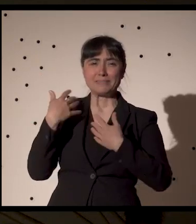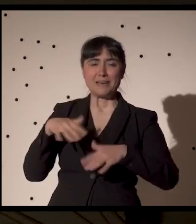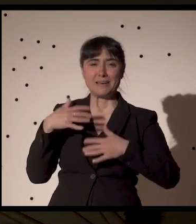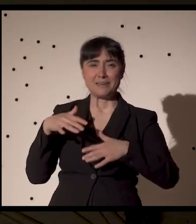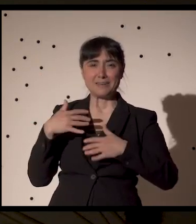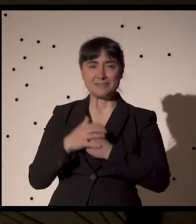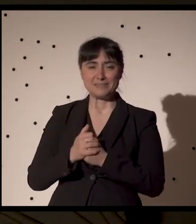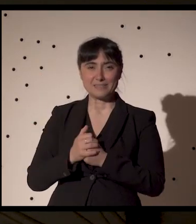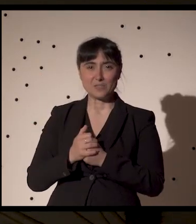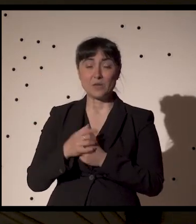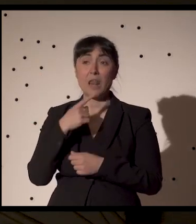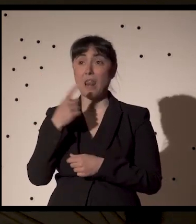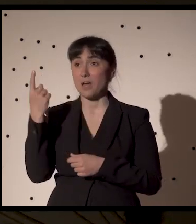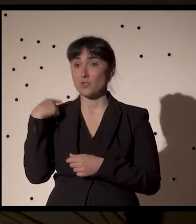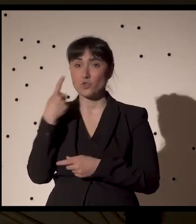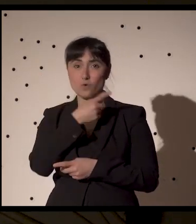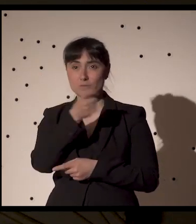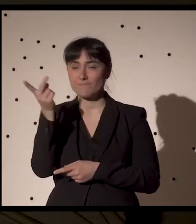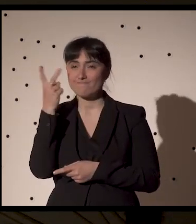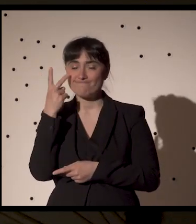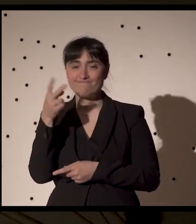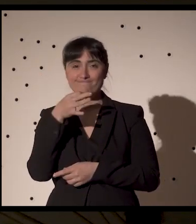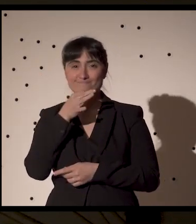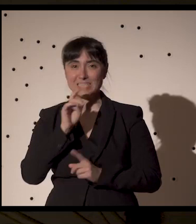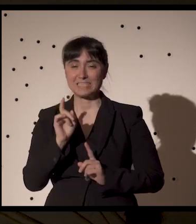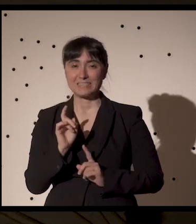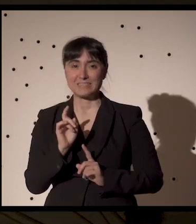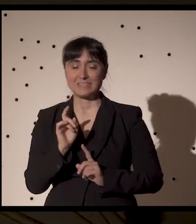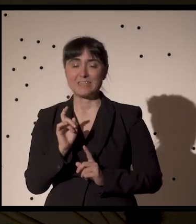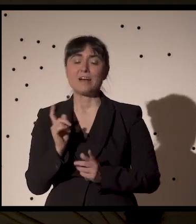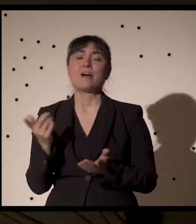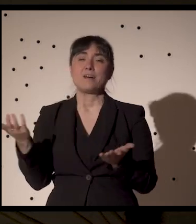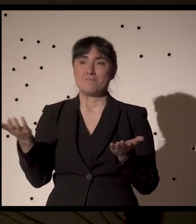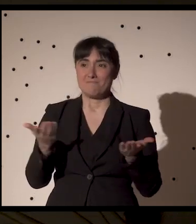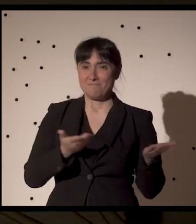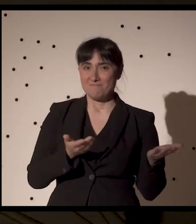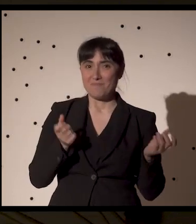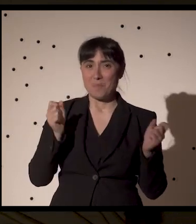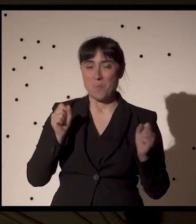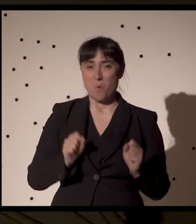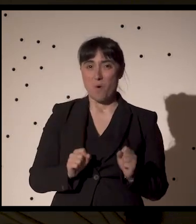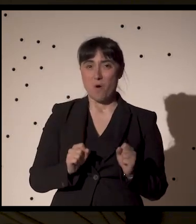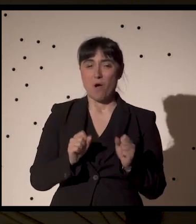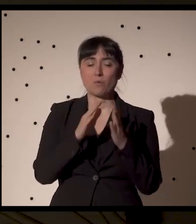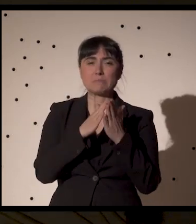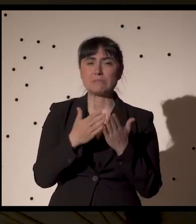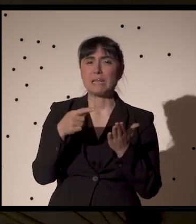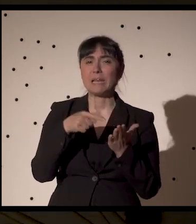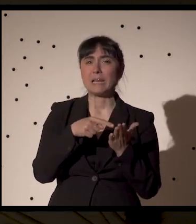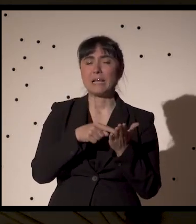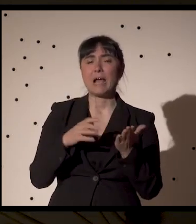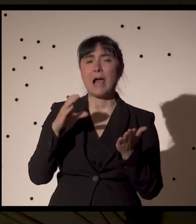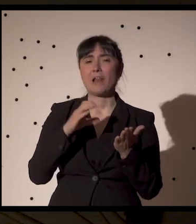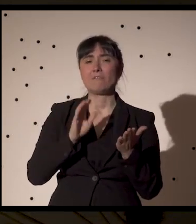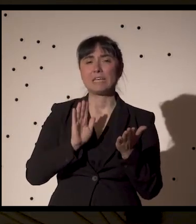lo scorso anno la questo lavoro di accostarsi a queste straordinarie pagine di Calvino che sono uno